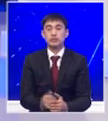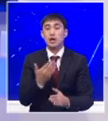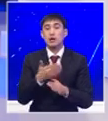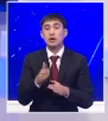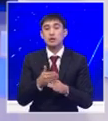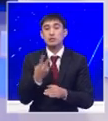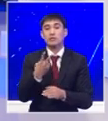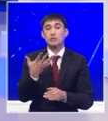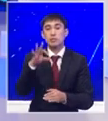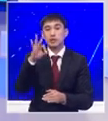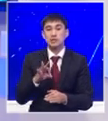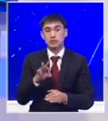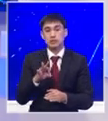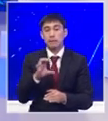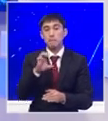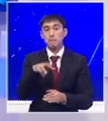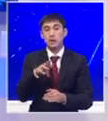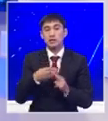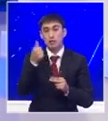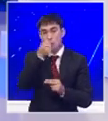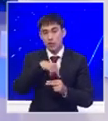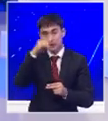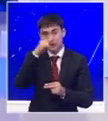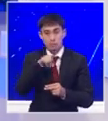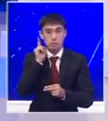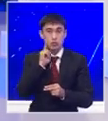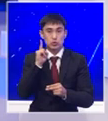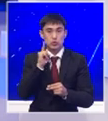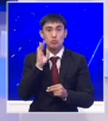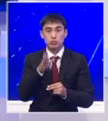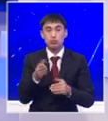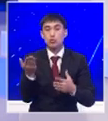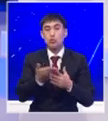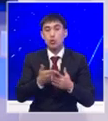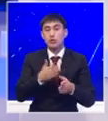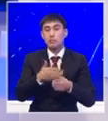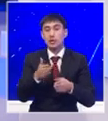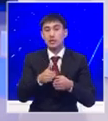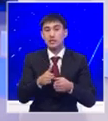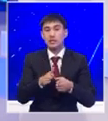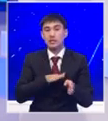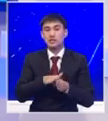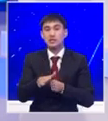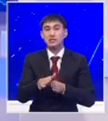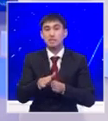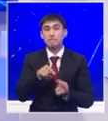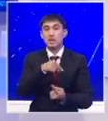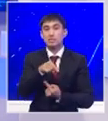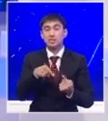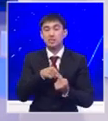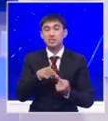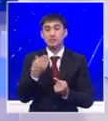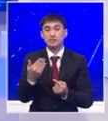кредит под 2,5% с марта текущего года казахстанской молодёжи предоставляются льготные микрокредиты для реализации